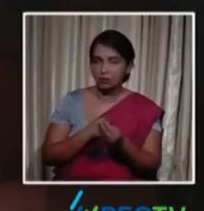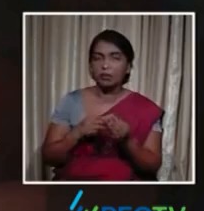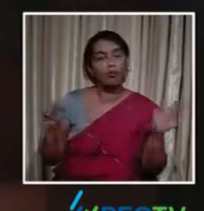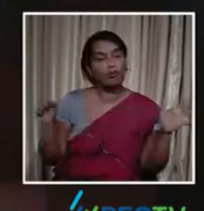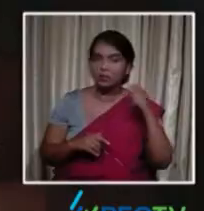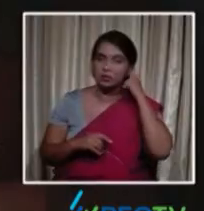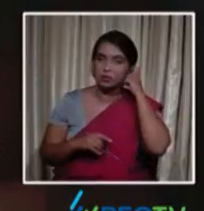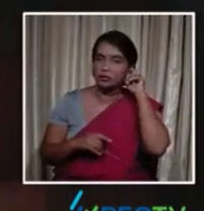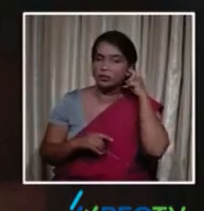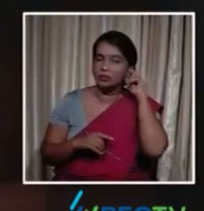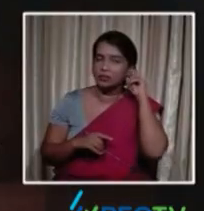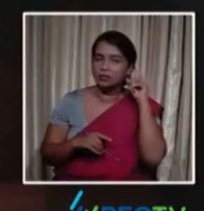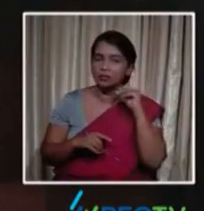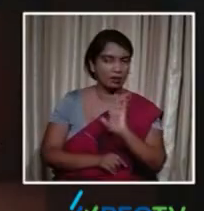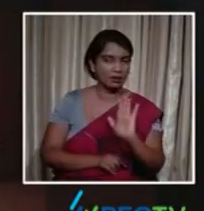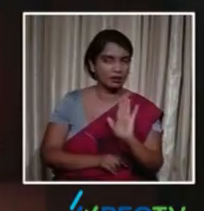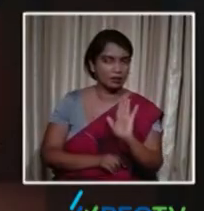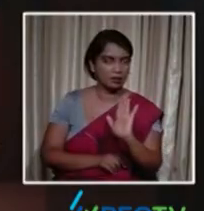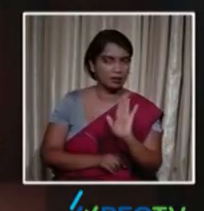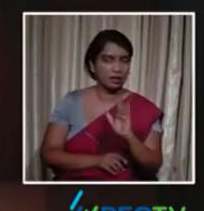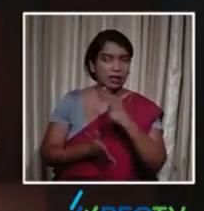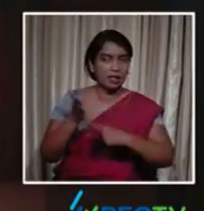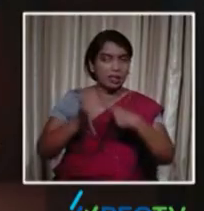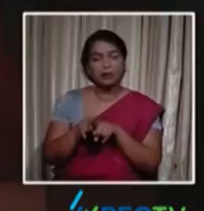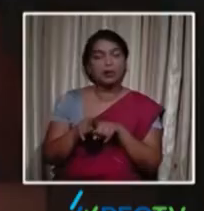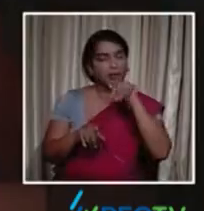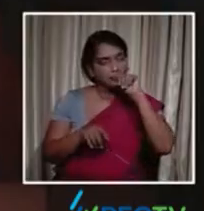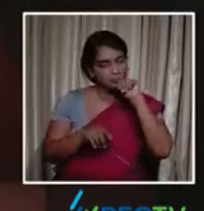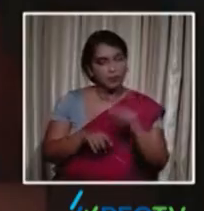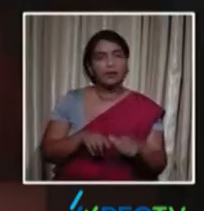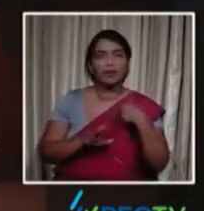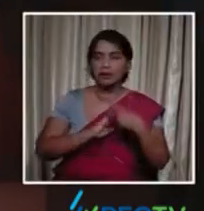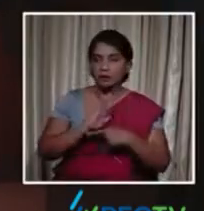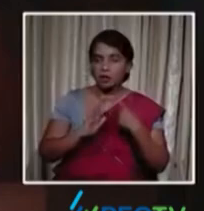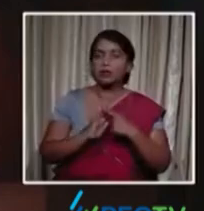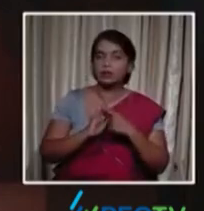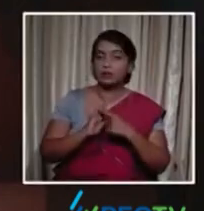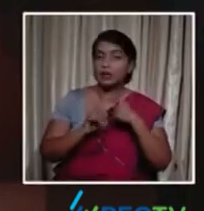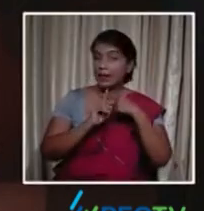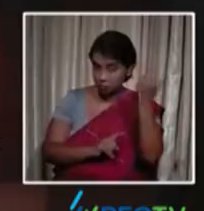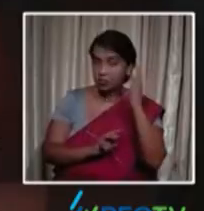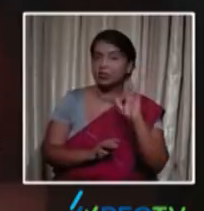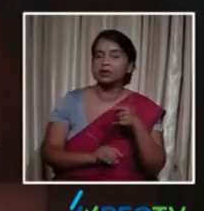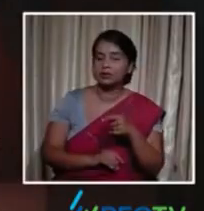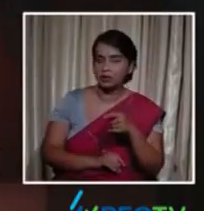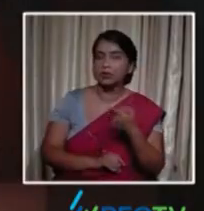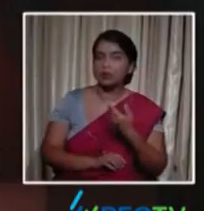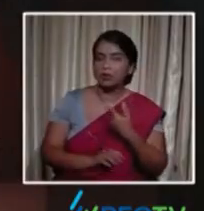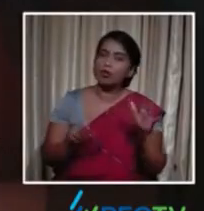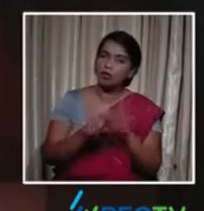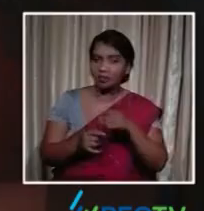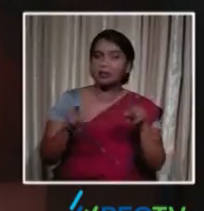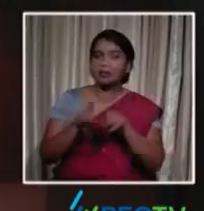උපරිම සහයෝගය අර මෙතනදී සඳහන් වුණු දේශපාලන ඩීල් නෙමෙයි, මේ රටේ ජාතික ඉලක්ක සම්පූර්ණ කර ගැනීම සඳහා අපේ උපරිම